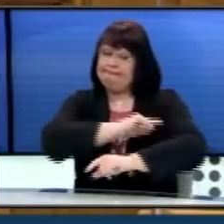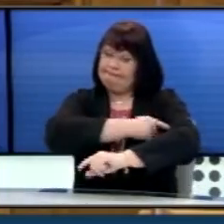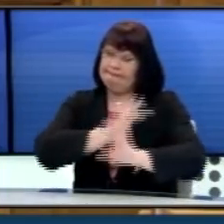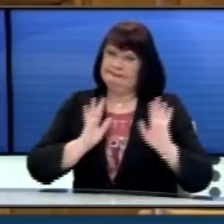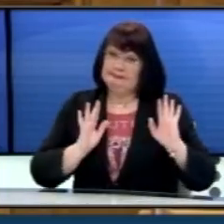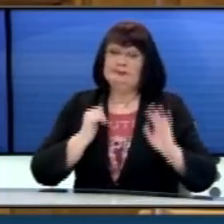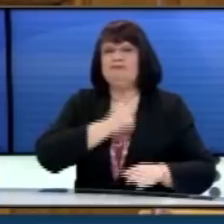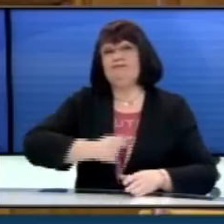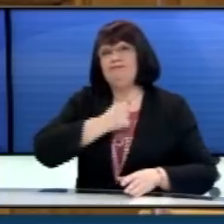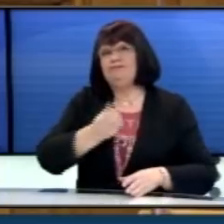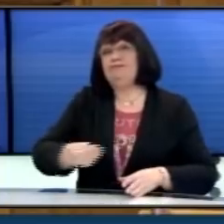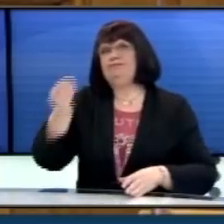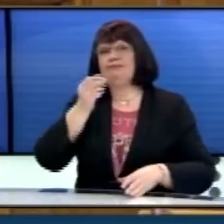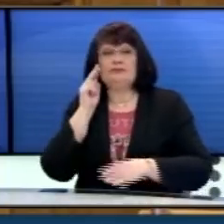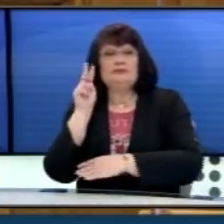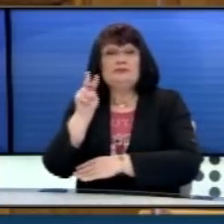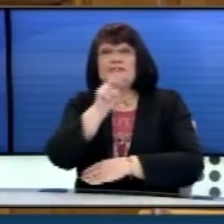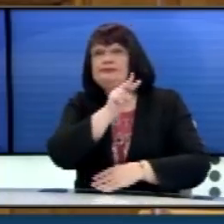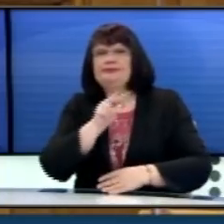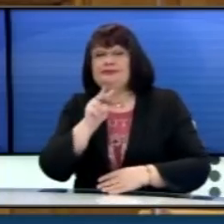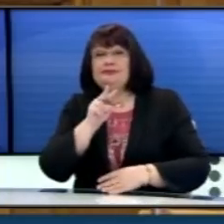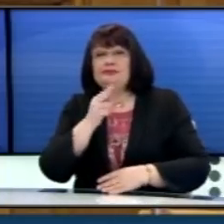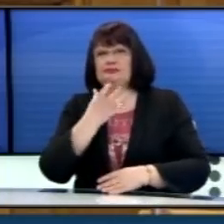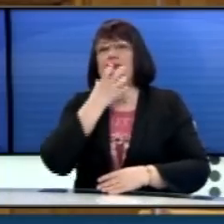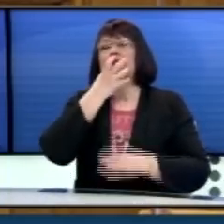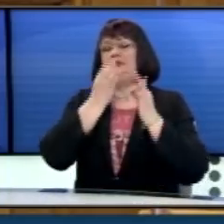συναδέρφους. Το τραγικότερο των θεαμάτων παραμένουν βέβαια οι